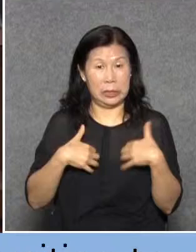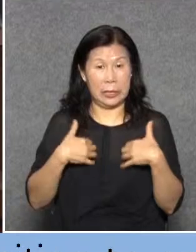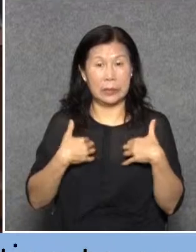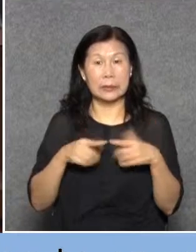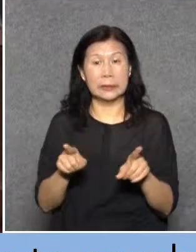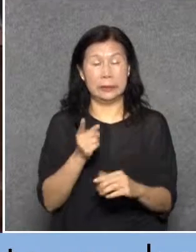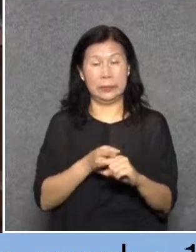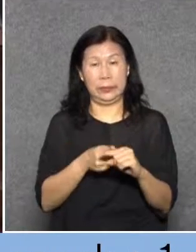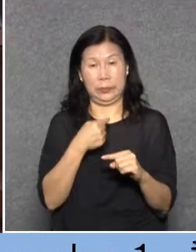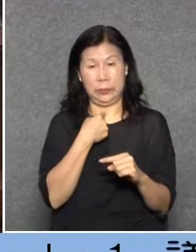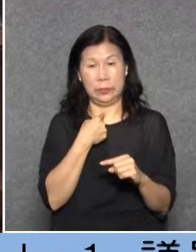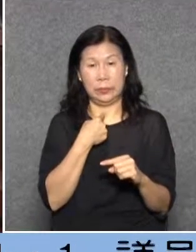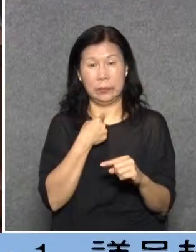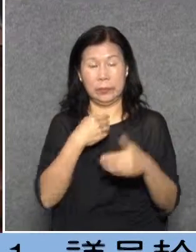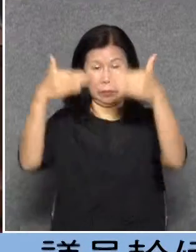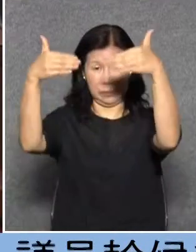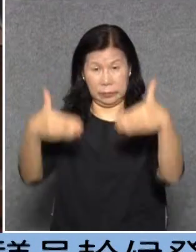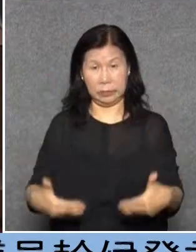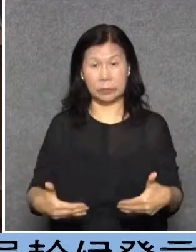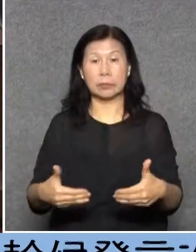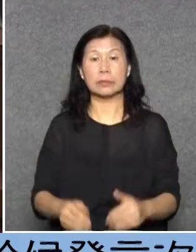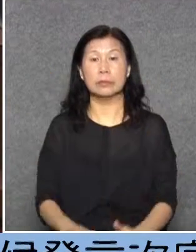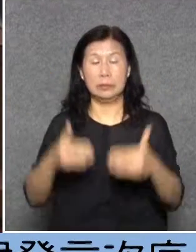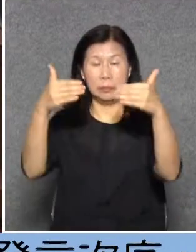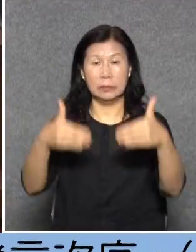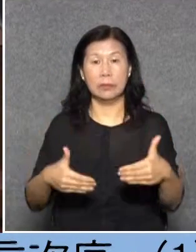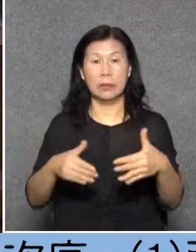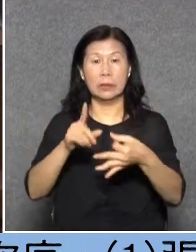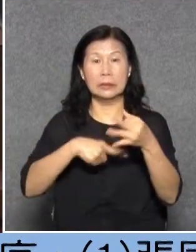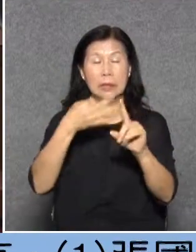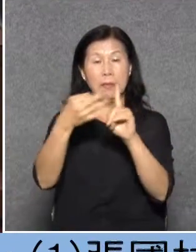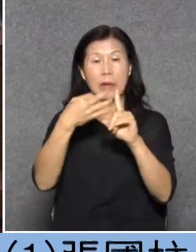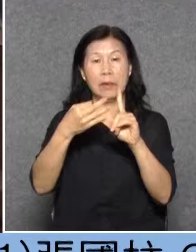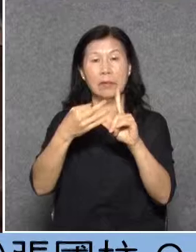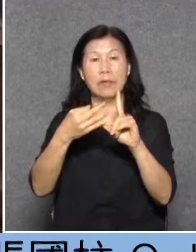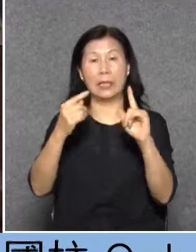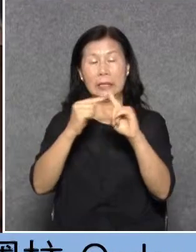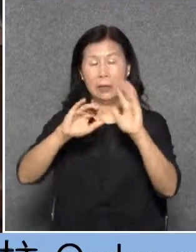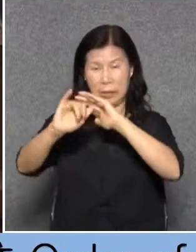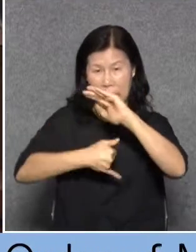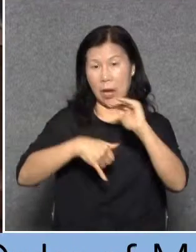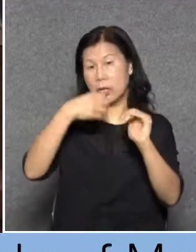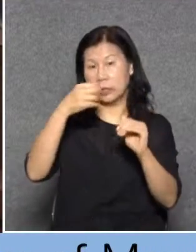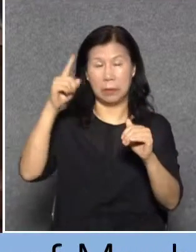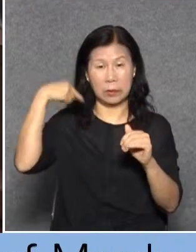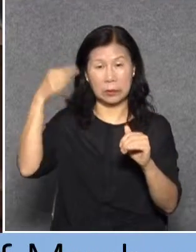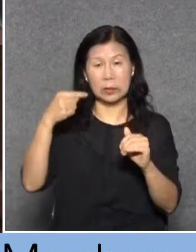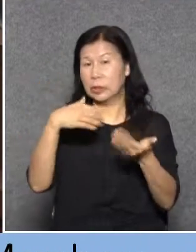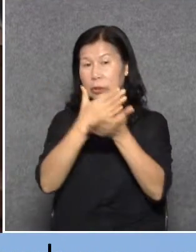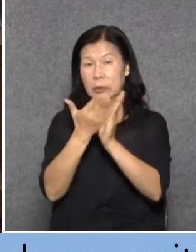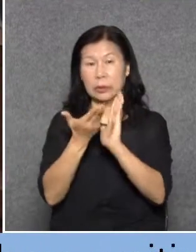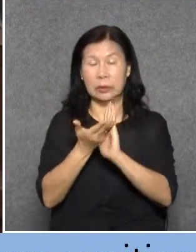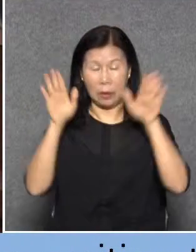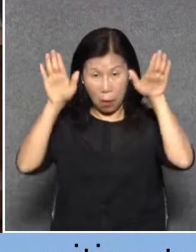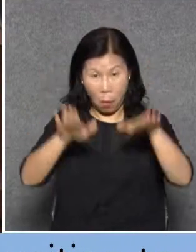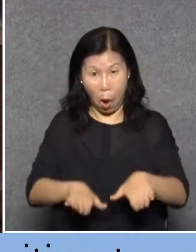不是應該要落個閘呢，是閘住那些所謂非法移民呢，是不是應該是不准所有回